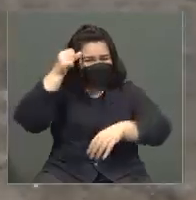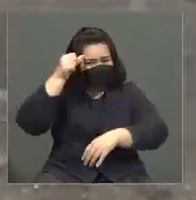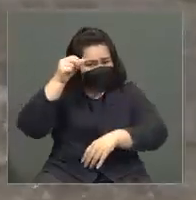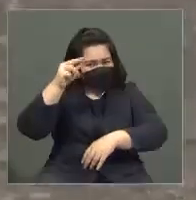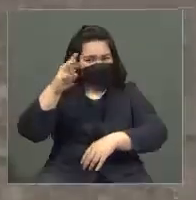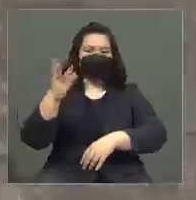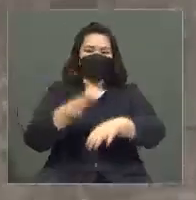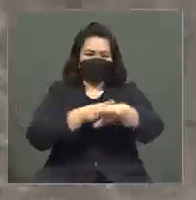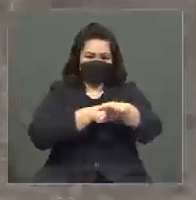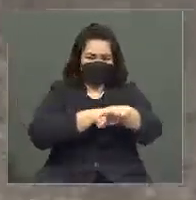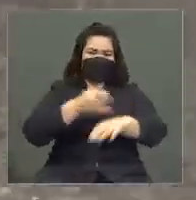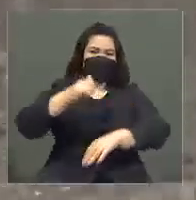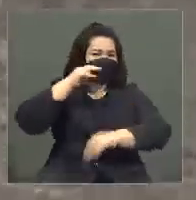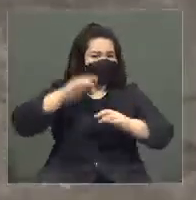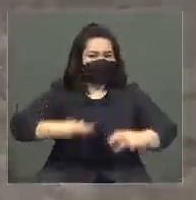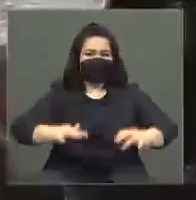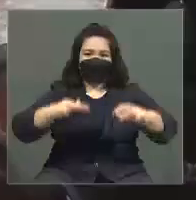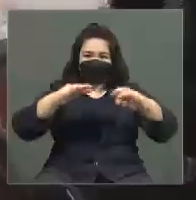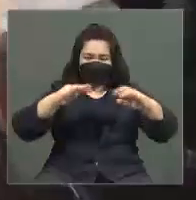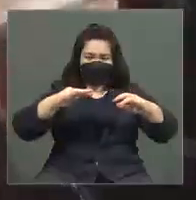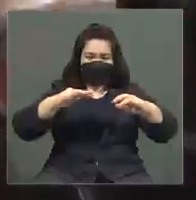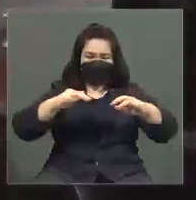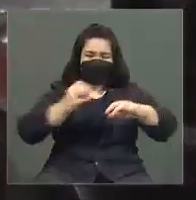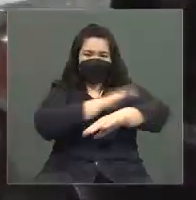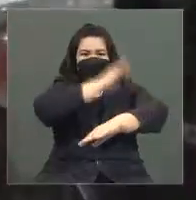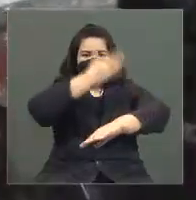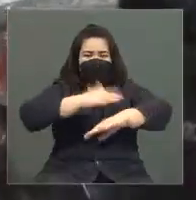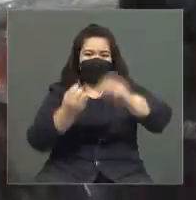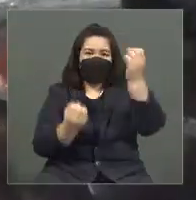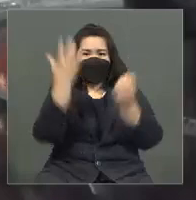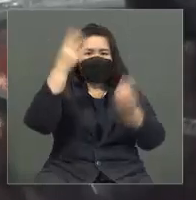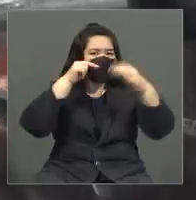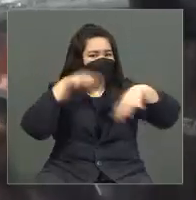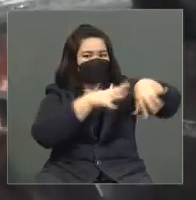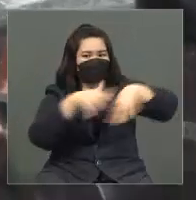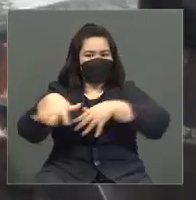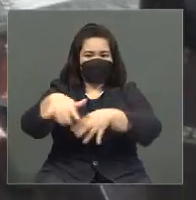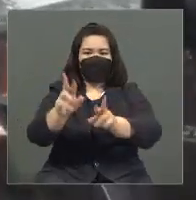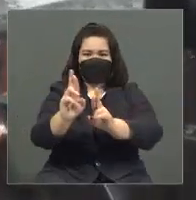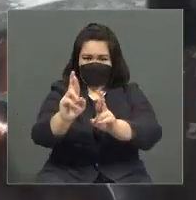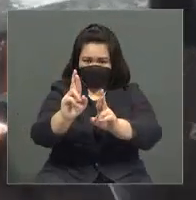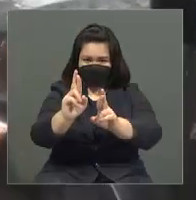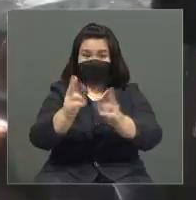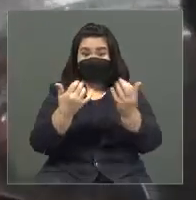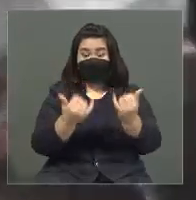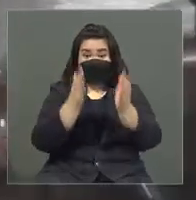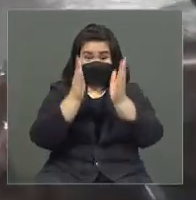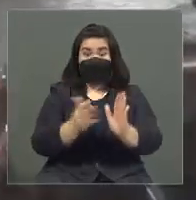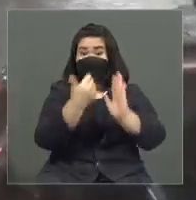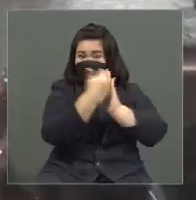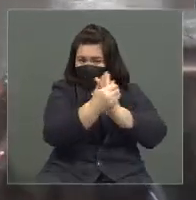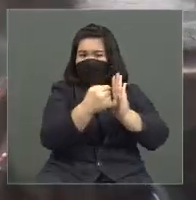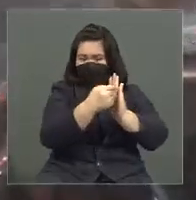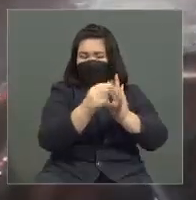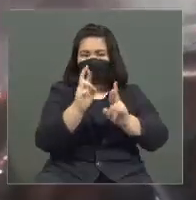ก็อาจจะทำใหเกิดน้ทวมชับทันแล้วก็น้ำปาหลายหลักได้เพระฉะนั้นพี่น้ชาวอีสานค่ะเต occurredรับมือกัผนตกนัด